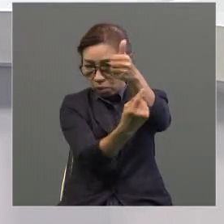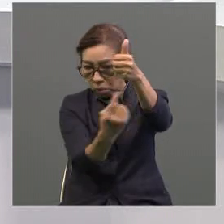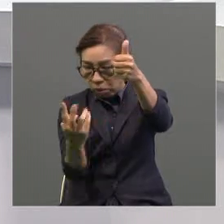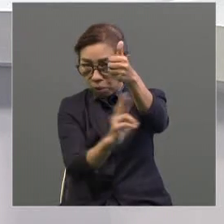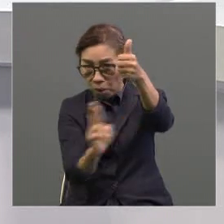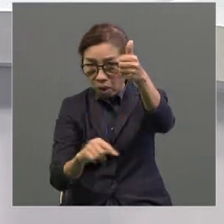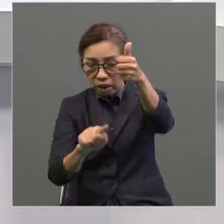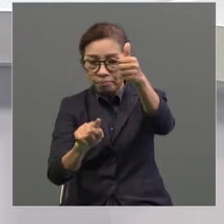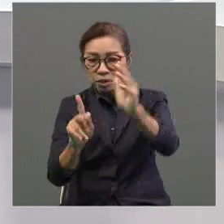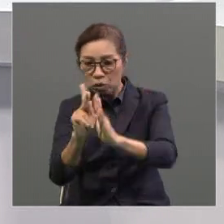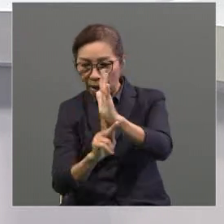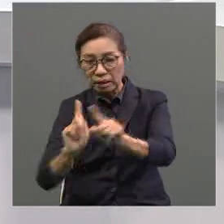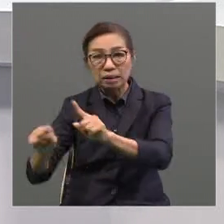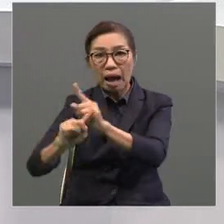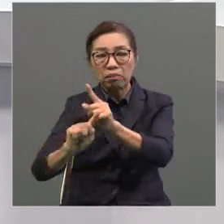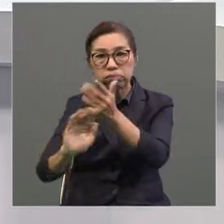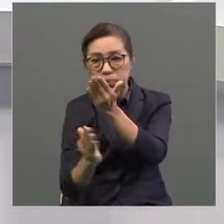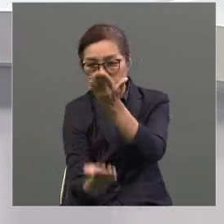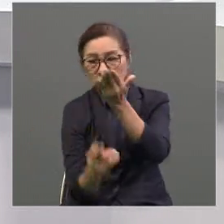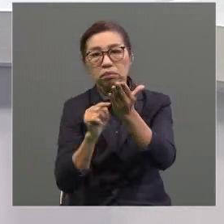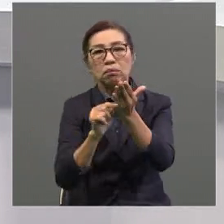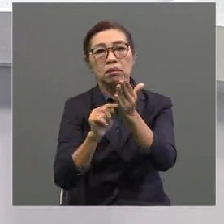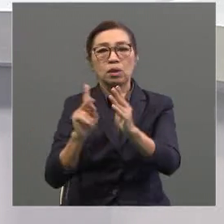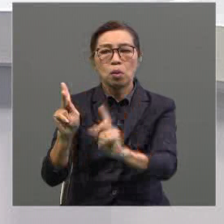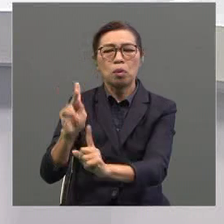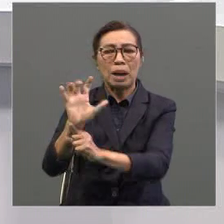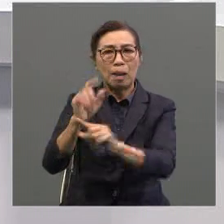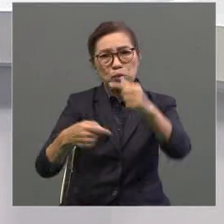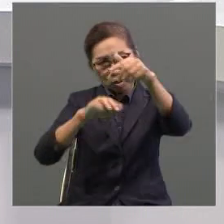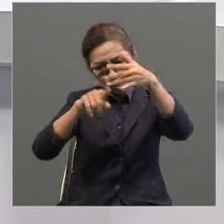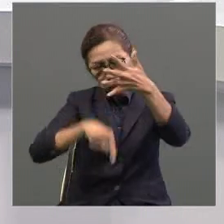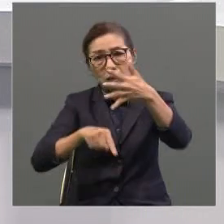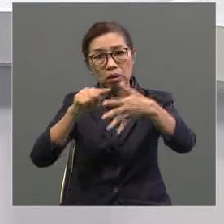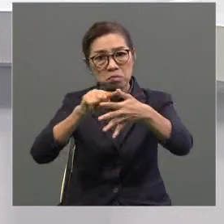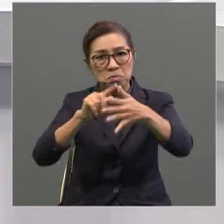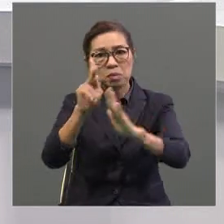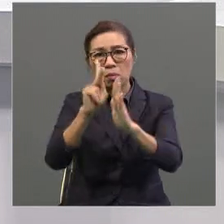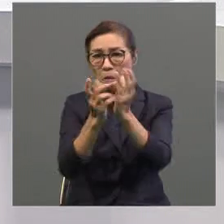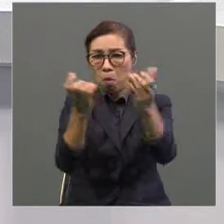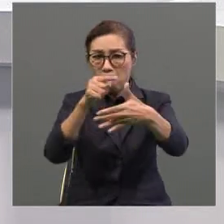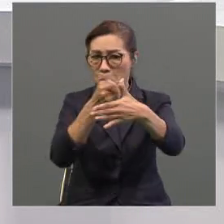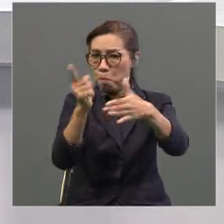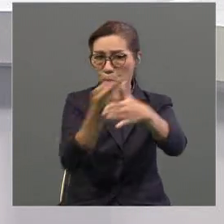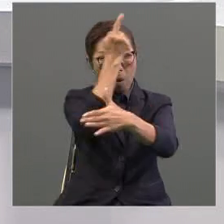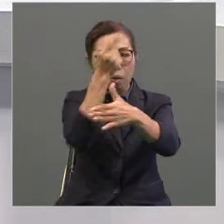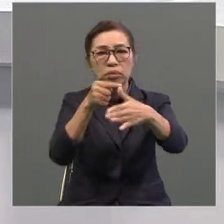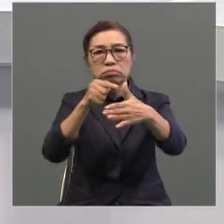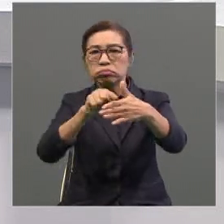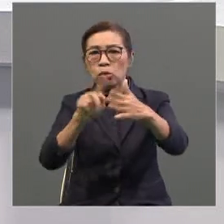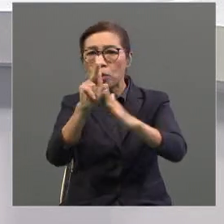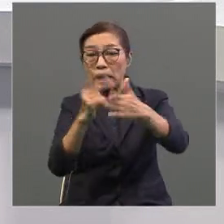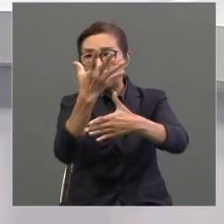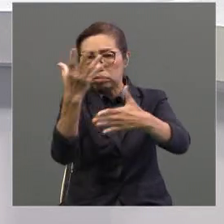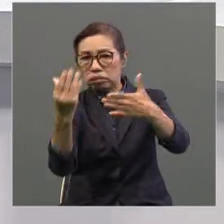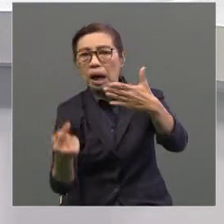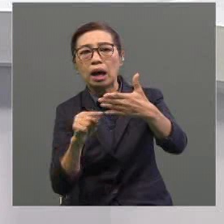ว่าจะเป็นกฎหมายระดับใดก็ตามนะครับรวมถึงข้อบังคับการประชุมจะอยู่เหนือรัฐธรรมนูญไม่ได้ปัญหาที่เกิดขึ้นก็คือ